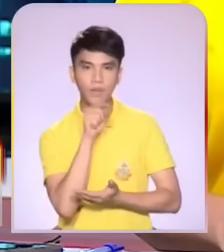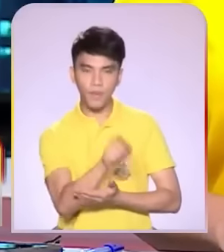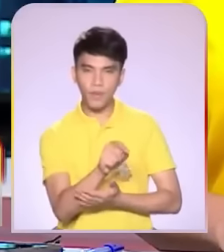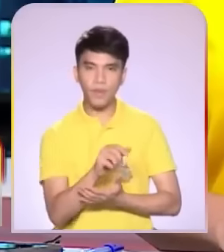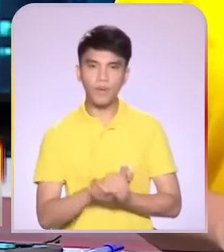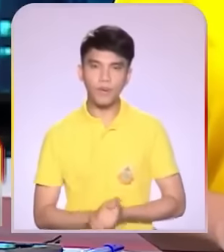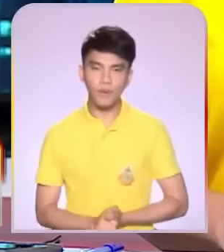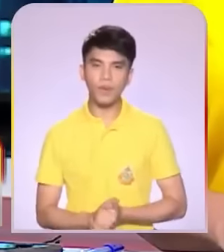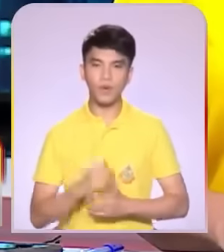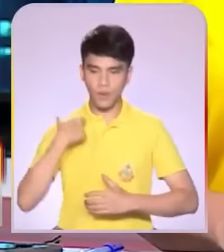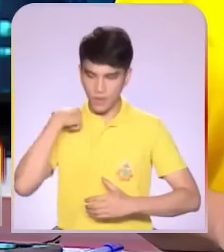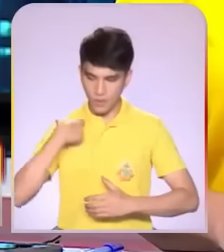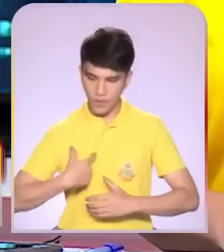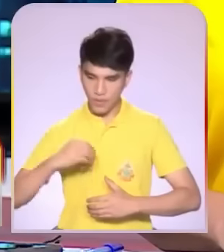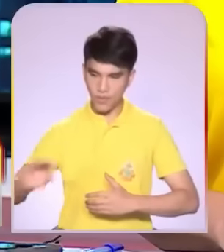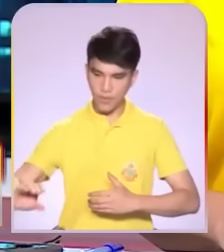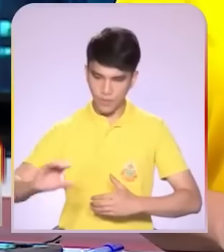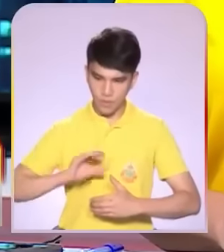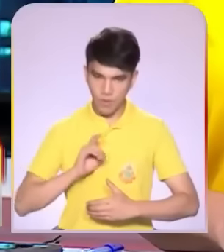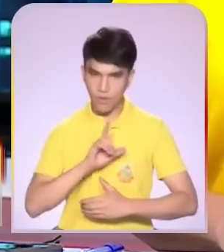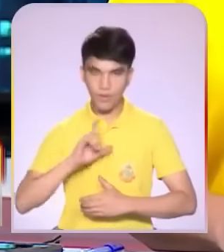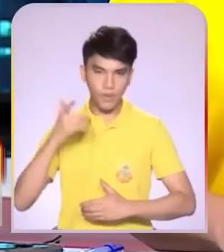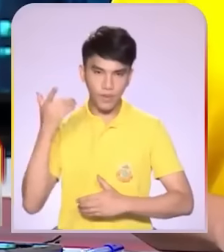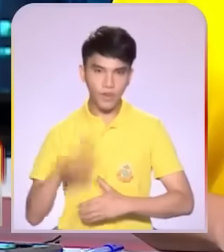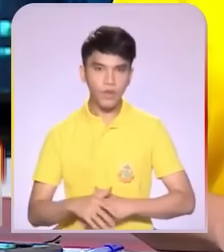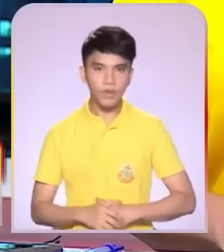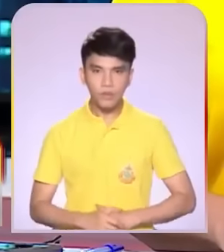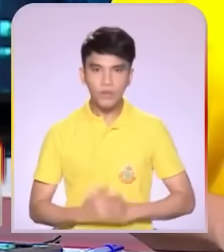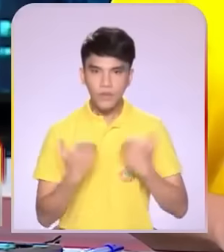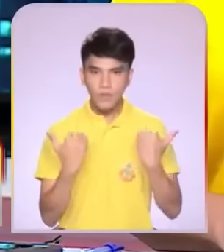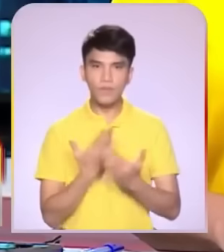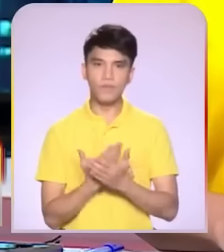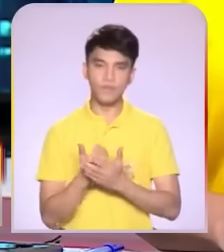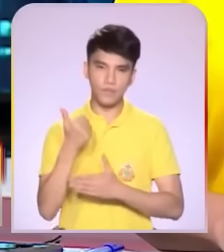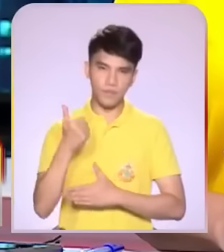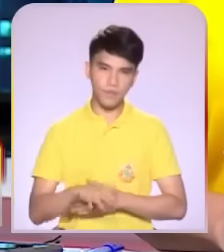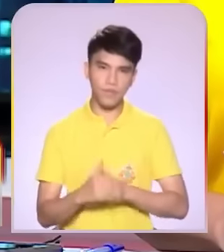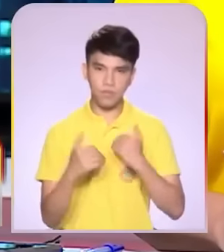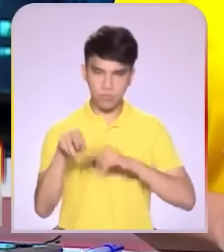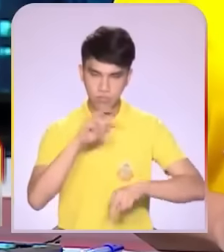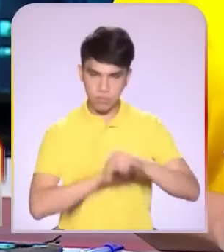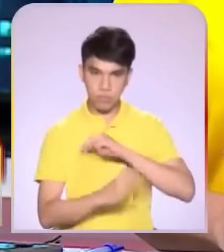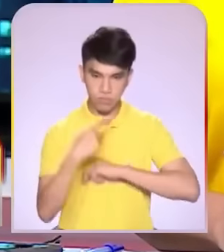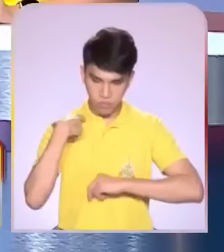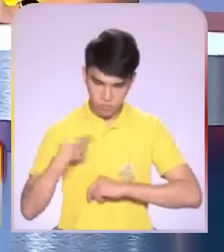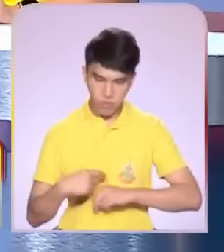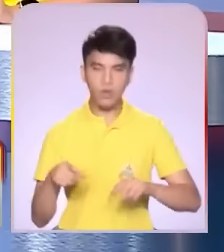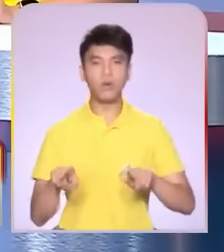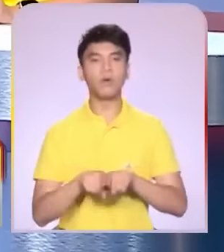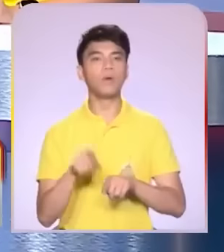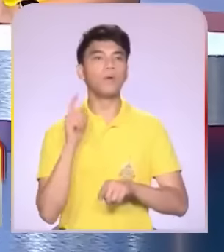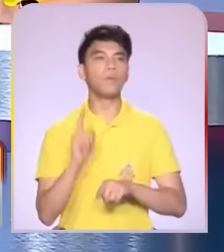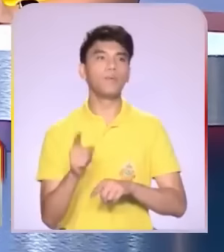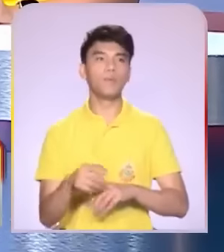ให้จ่ายเงินเข้าบัญชีของทนายความล้านกว่าบาทเขายังไม่ได้สักบาทปรากฏสืบไปสืบมาคือทนายคนเดียวกันแล้วกล